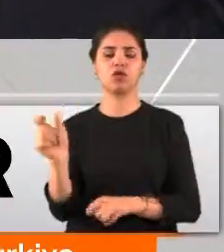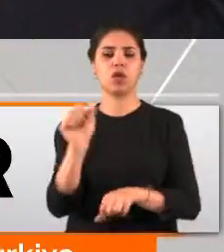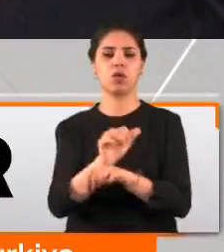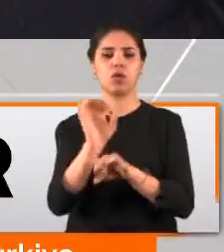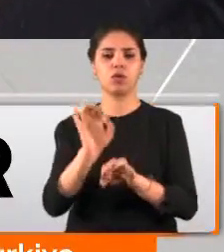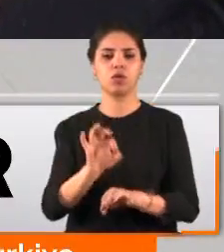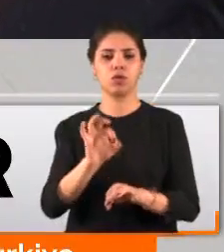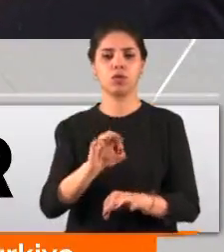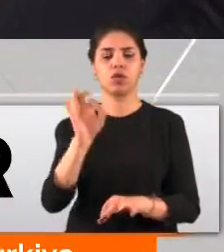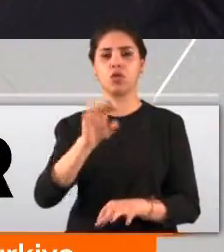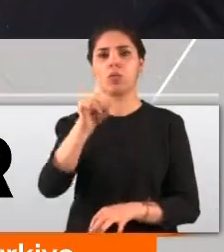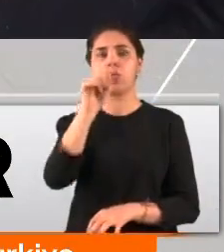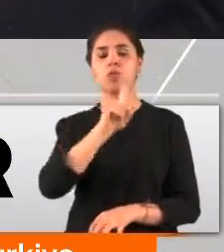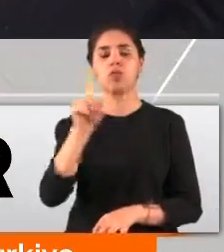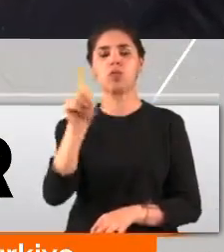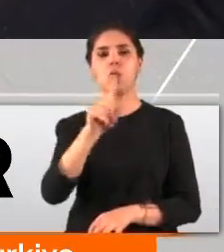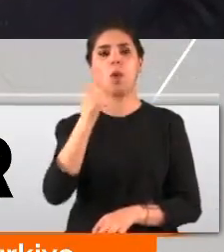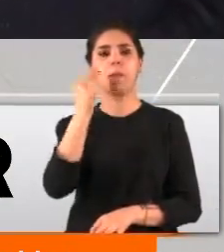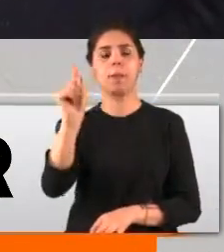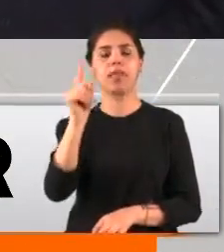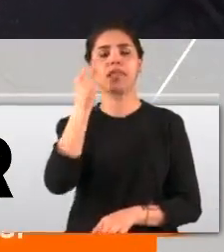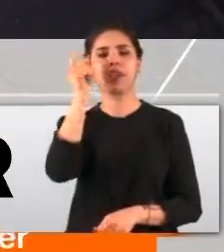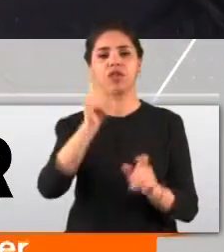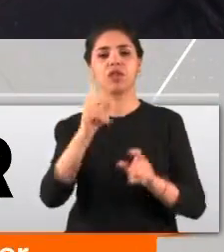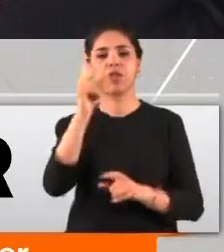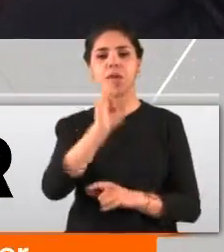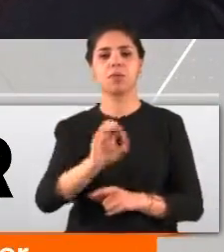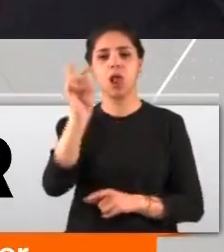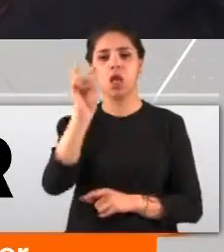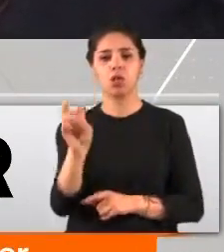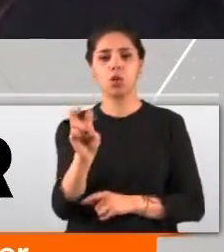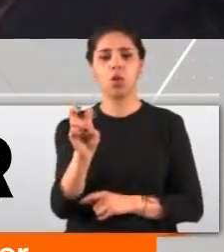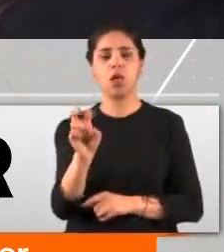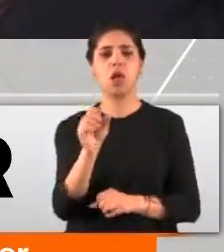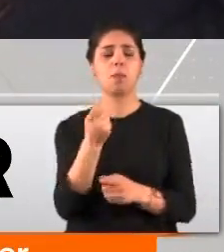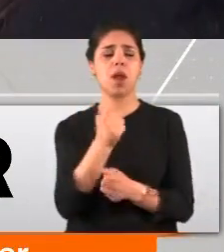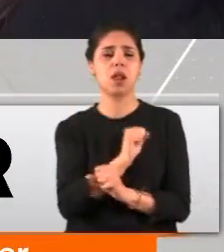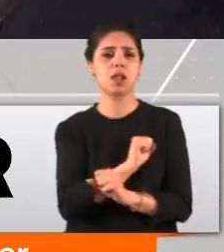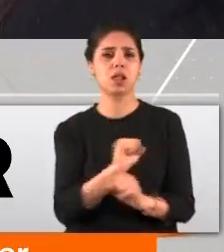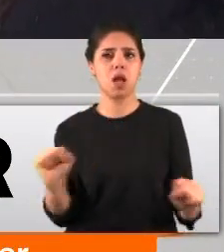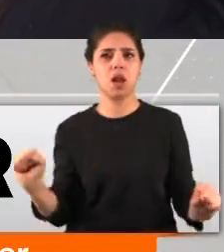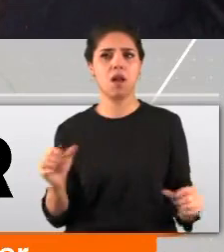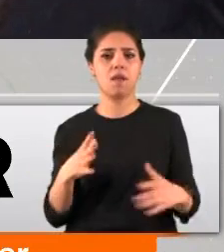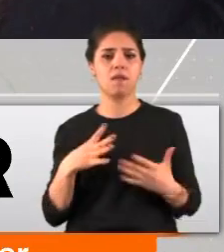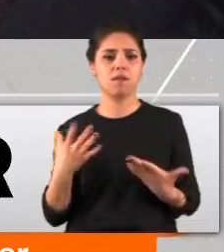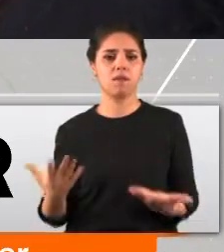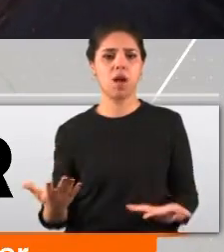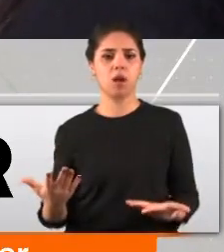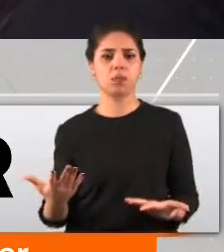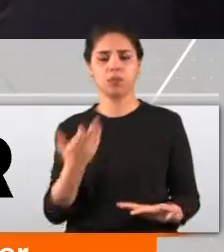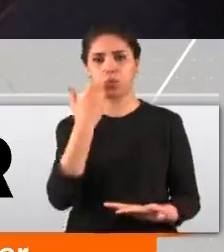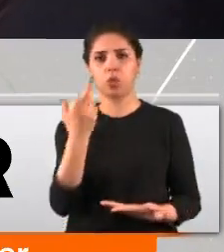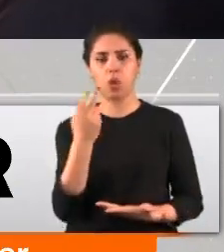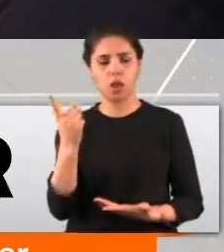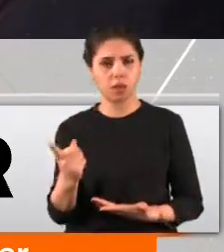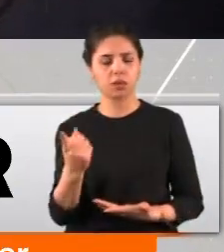an 110 bin mağdurun yaklaşık 2 milyar dolarlık bir mağduriyetine sebep olmuş durumdalar. Nitelikli